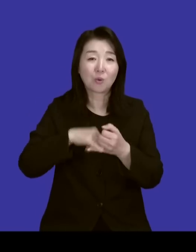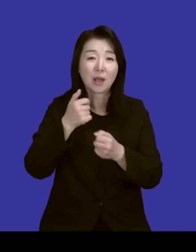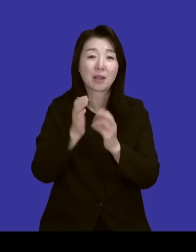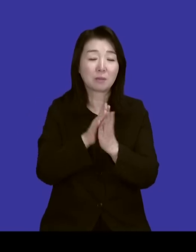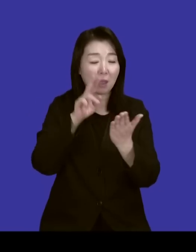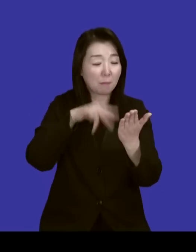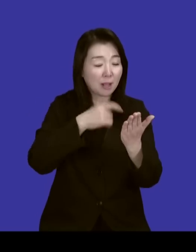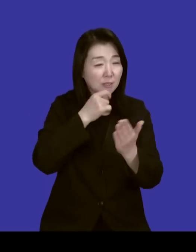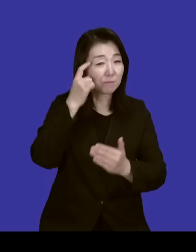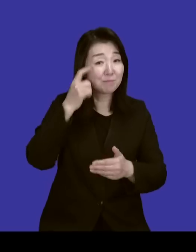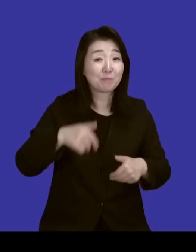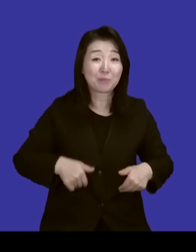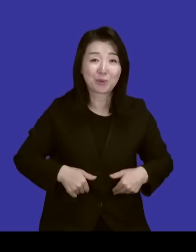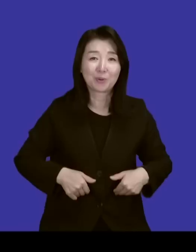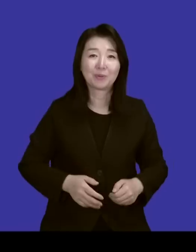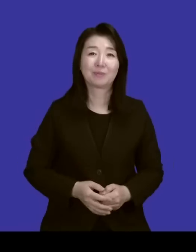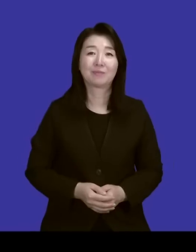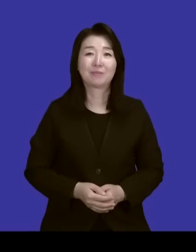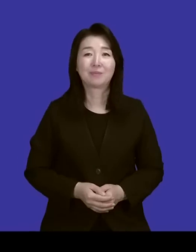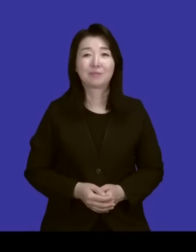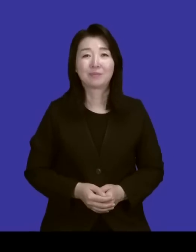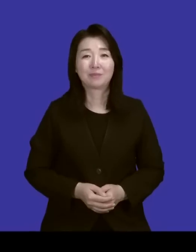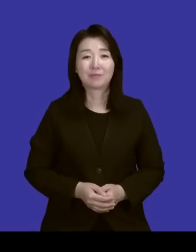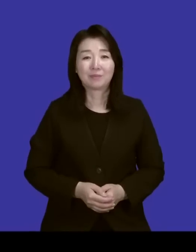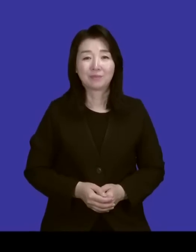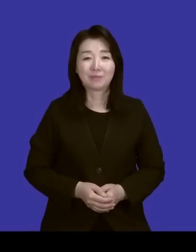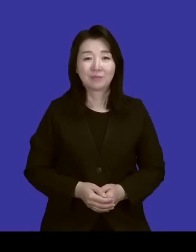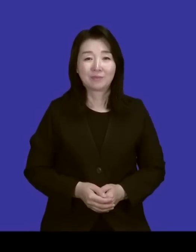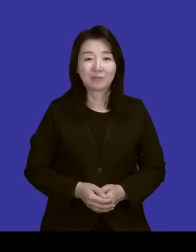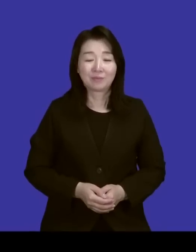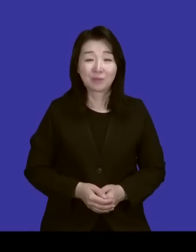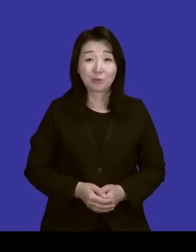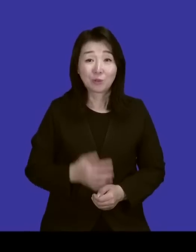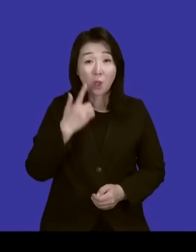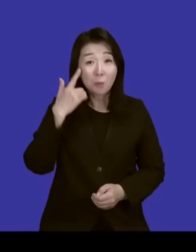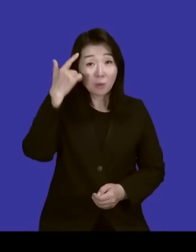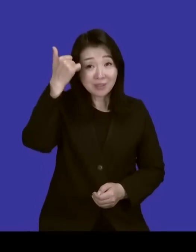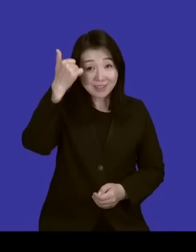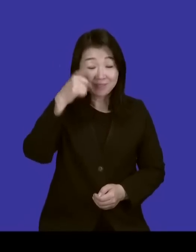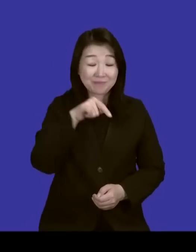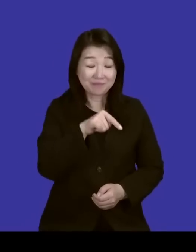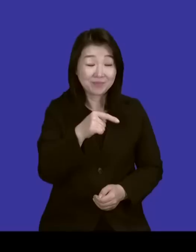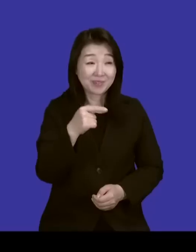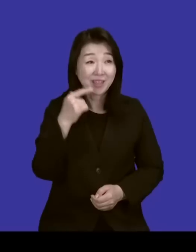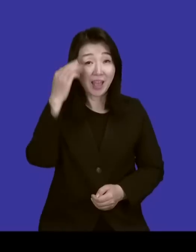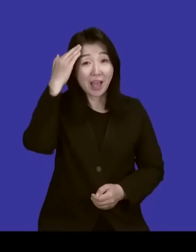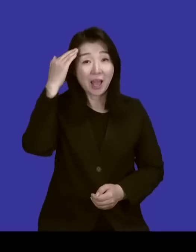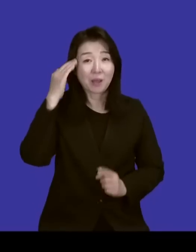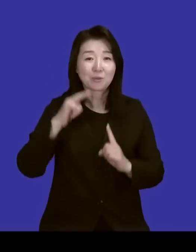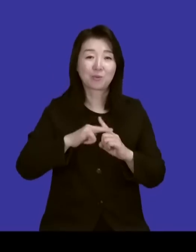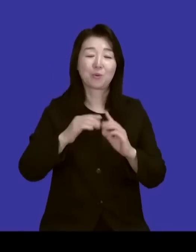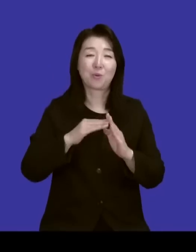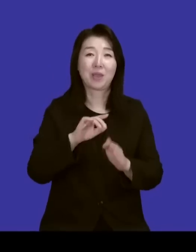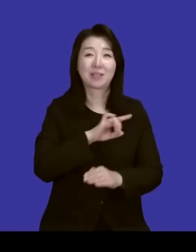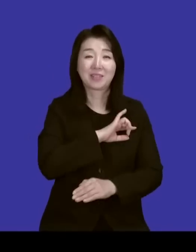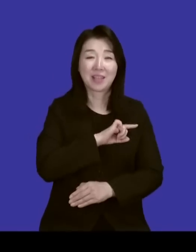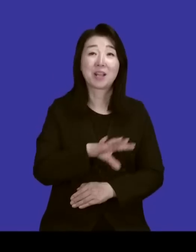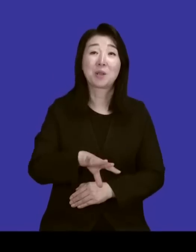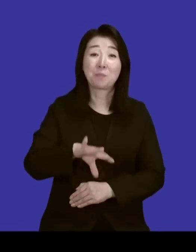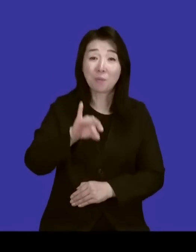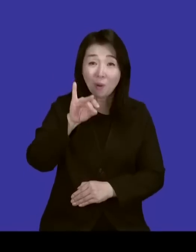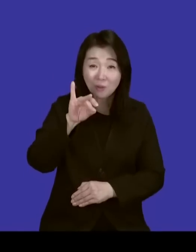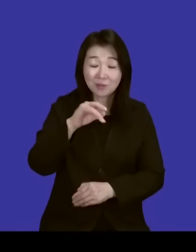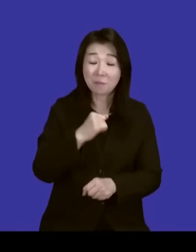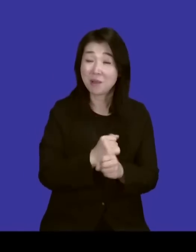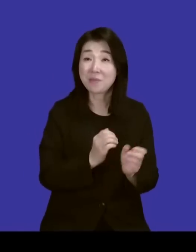같아요. 오늘 아까 목사님 그 앞서 설계한 것처럼 우리 목사님께서 한국 교회에 제일 먼저 창시자가